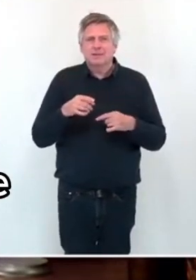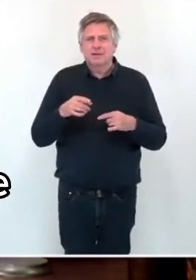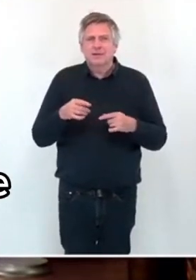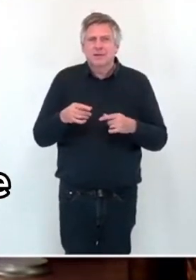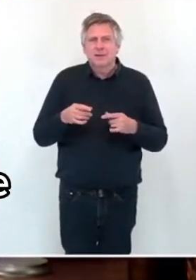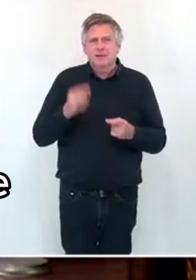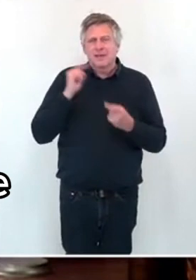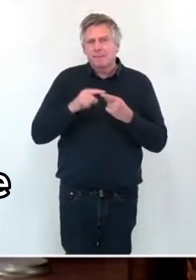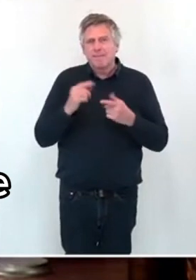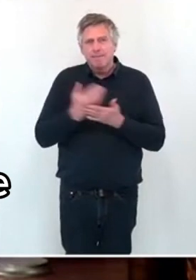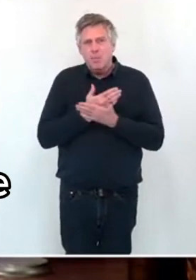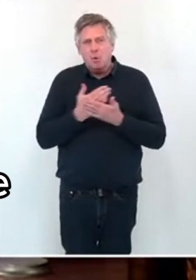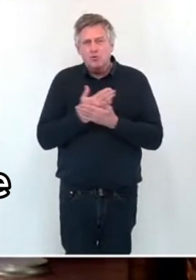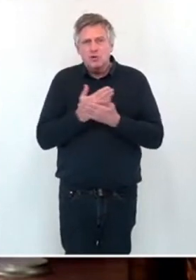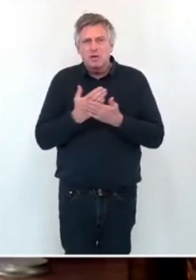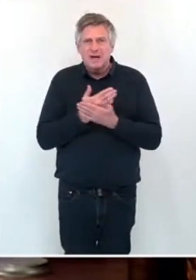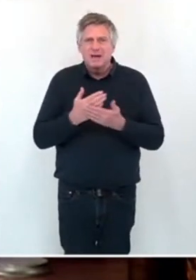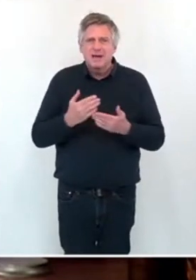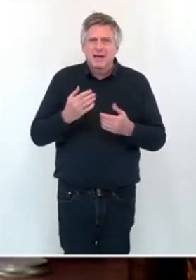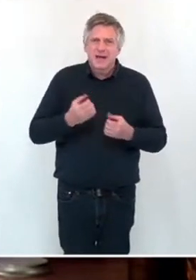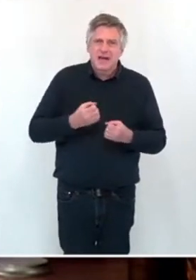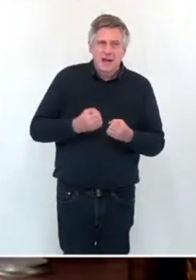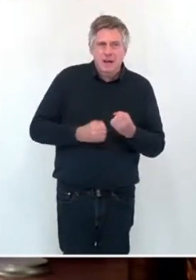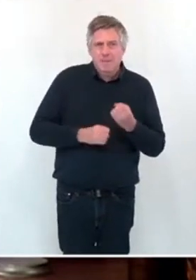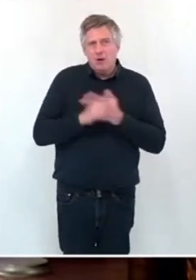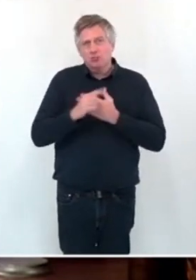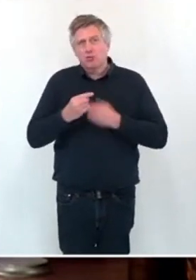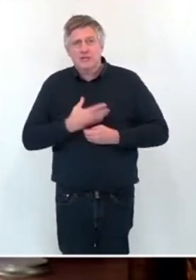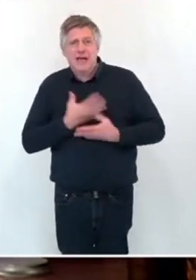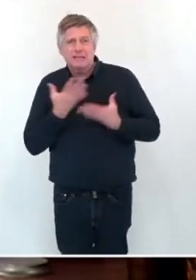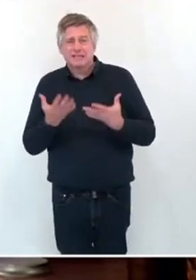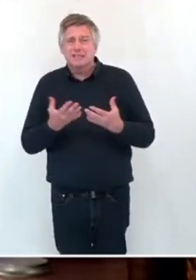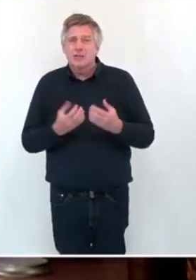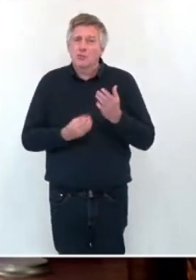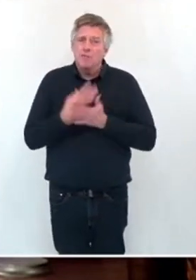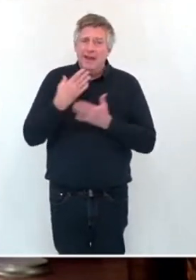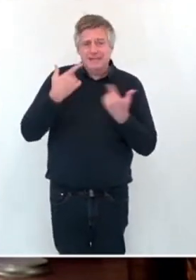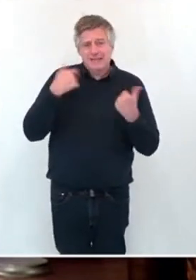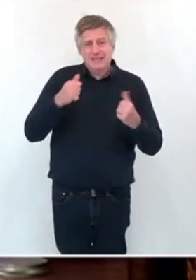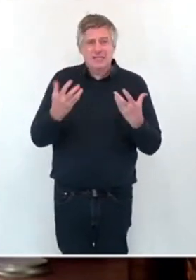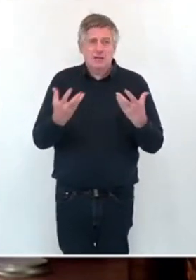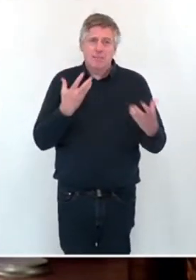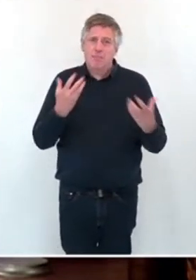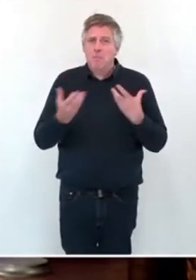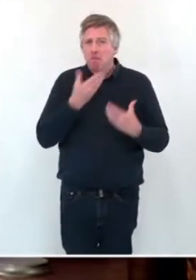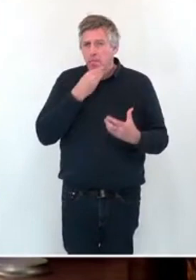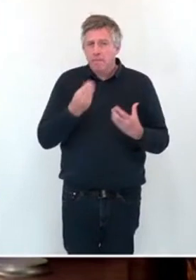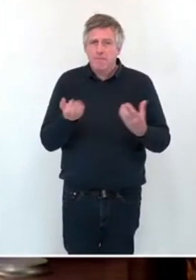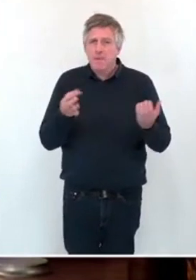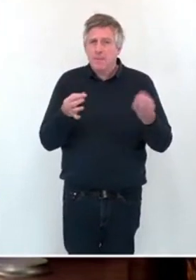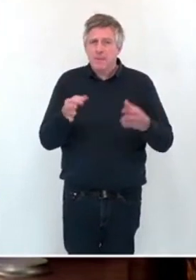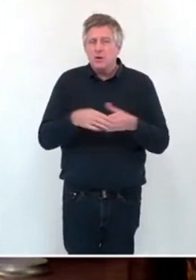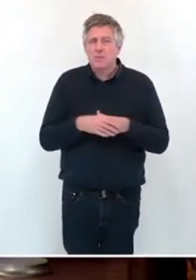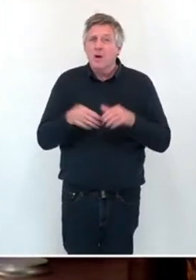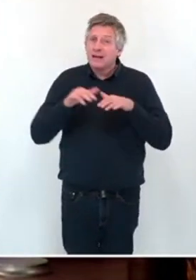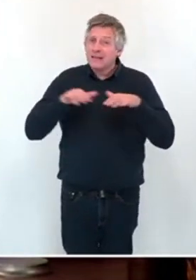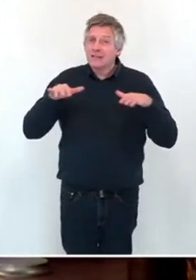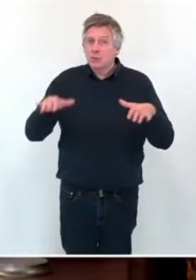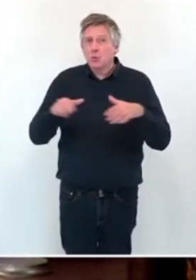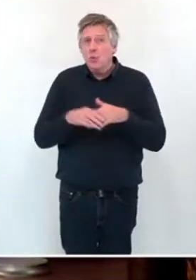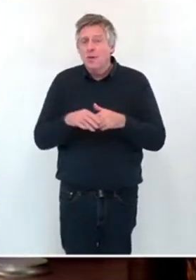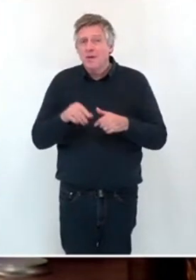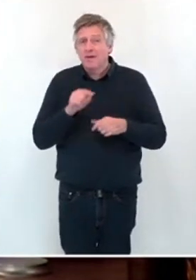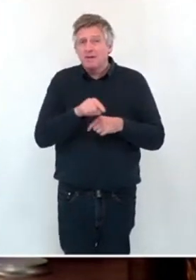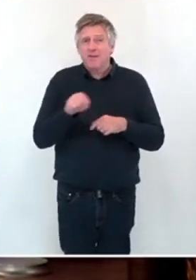projet dédié à l'émergence artistique et aux nouvelles esthétiques. Le travail en réseau porte déjà ses fruits puisqu'à l'automne sera lancée la